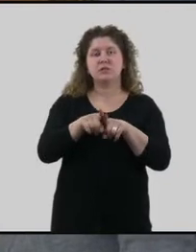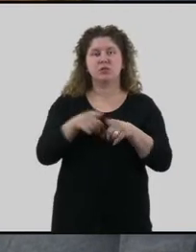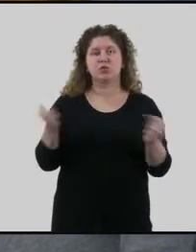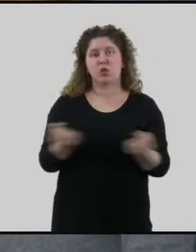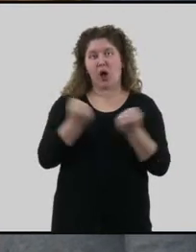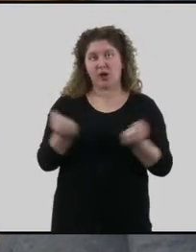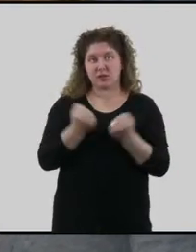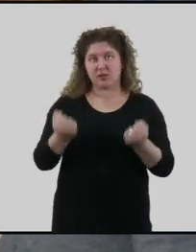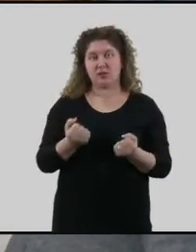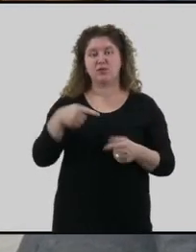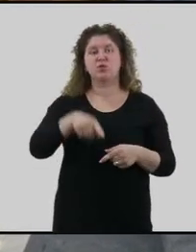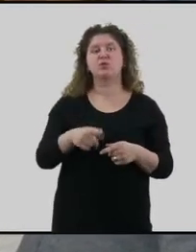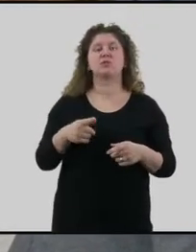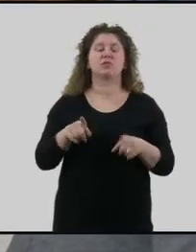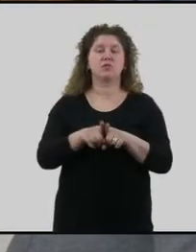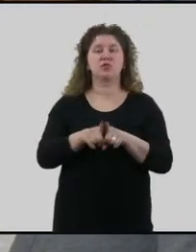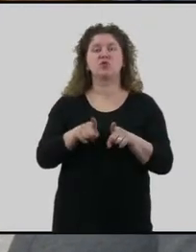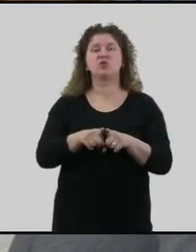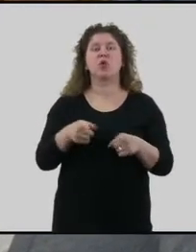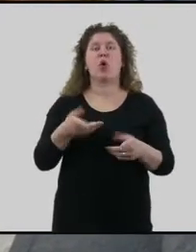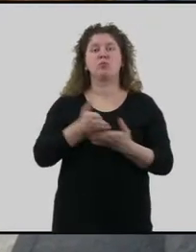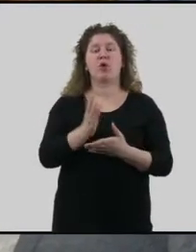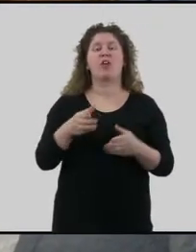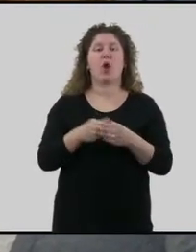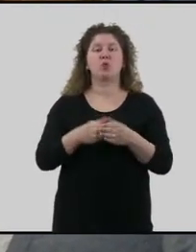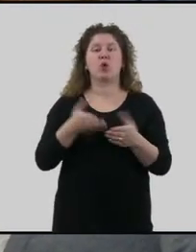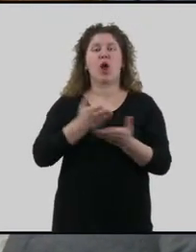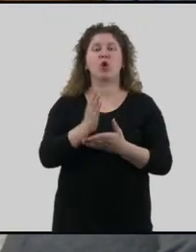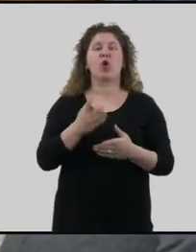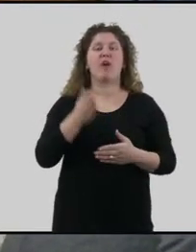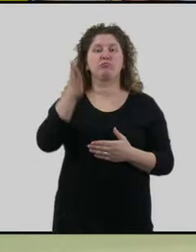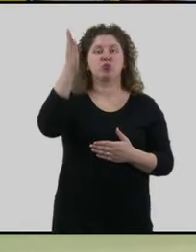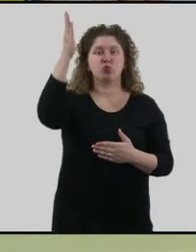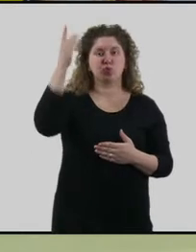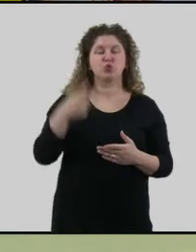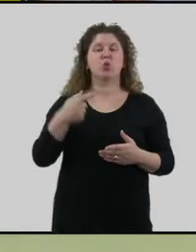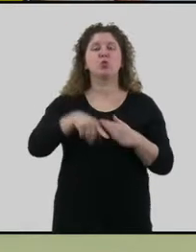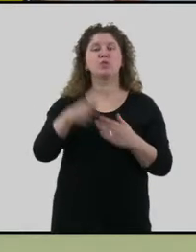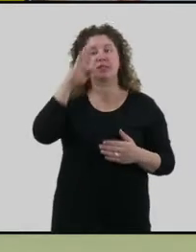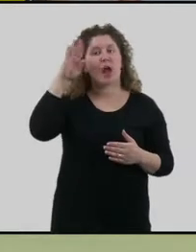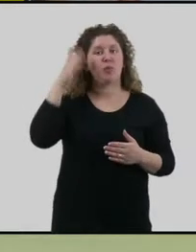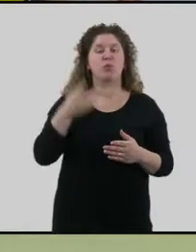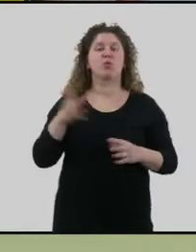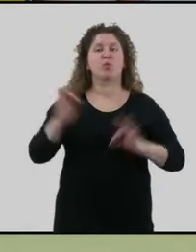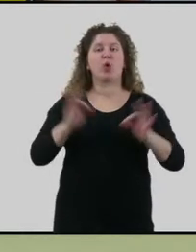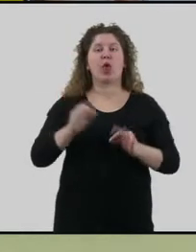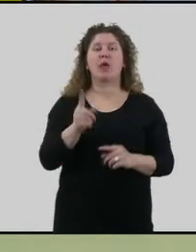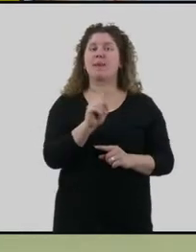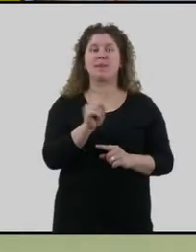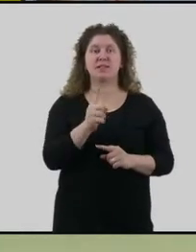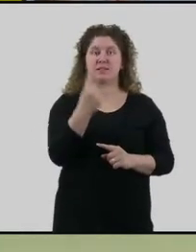Sličnu aktivnost u sklopu građanskog utorka u Samoboru provela udruga Nova budućnost koja je predstavila projekt Niste